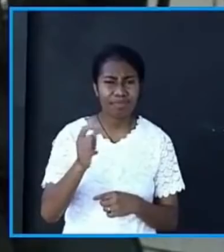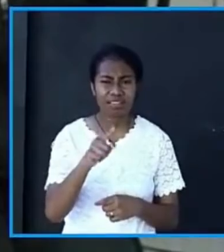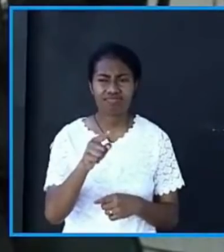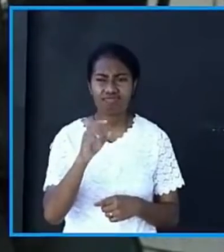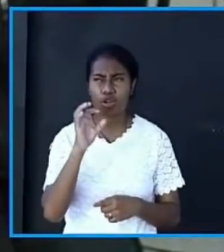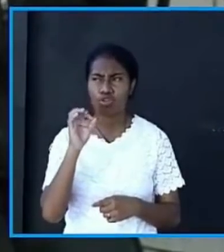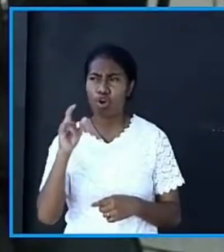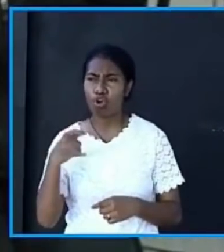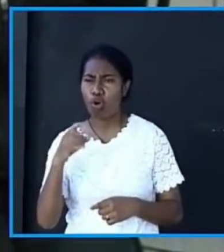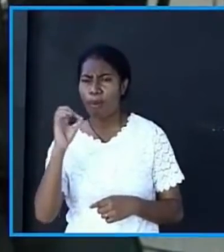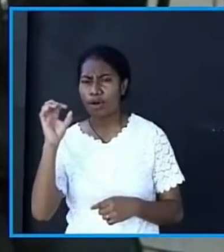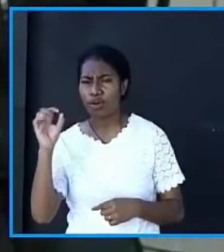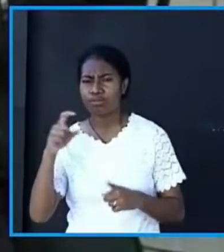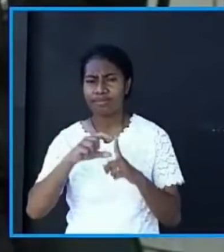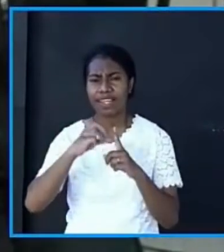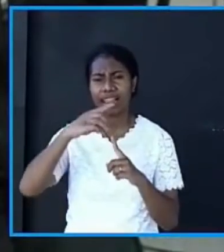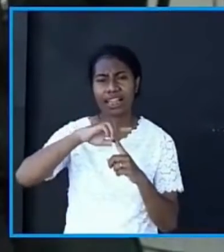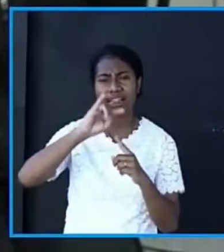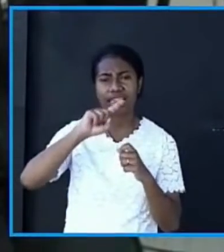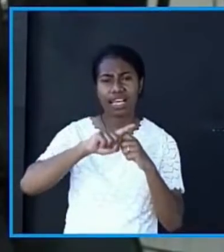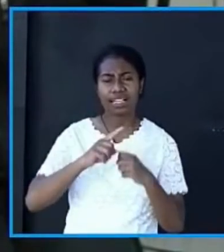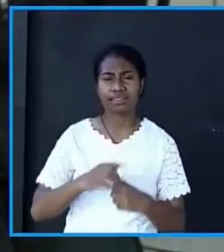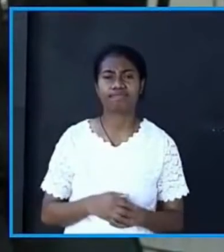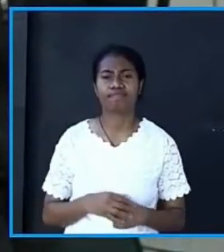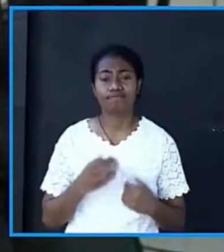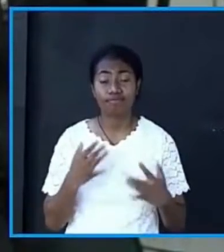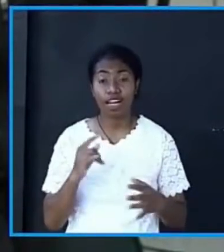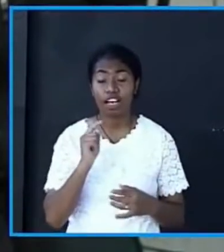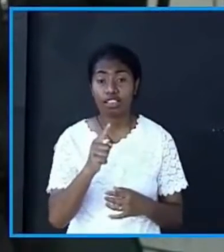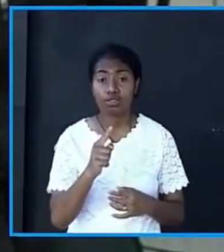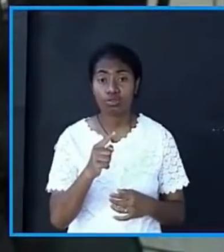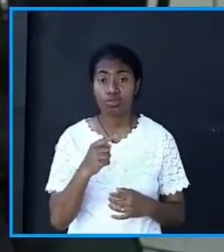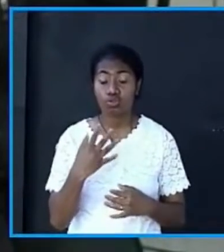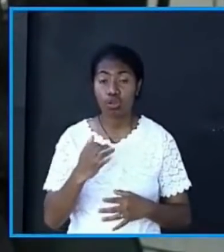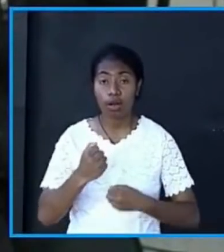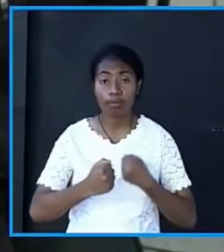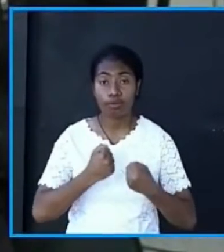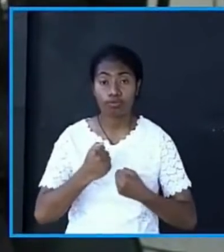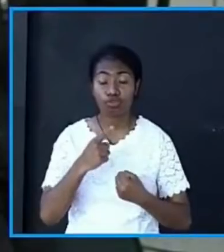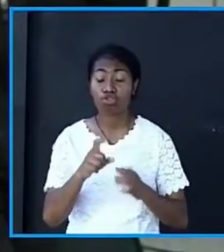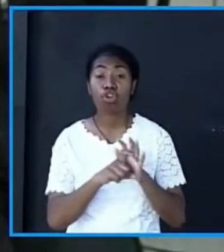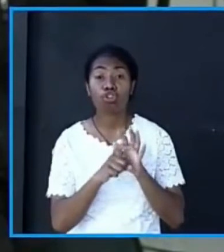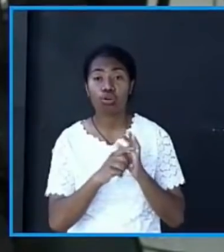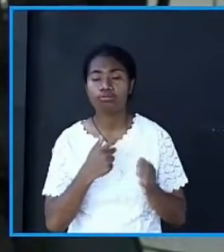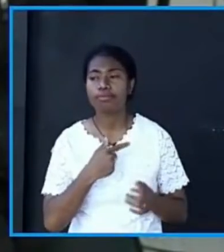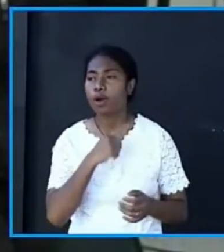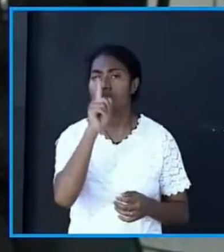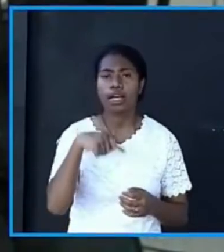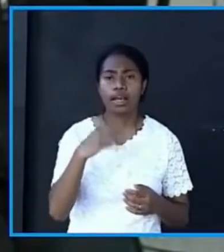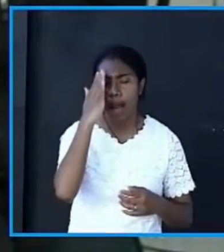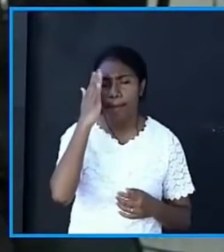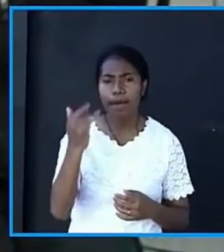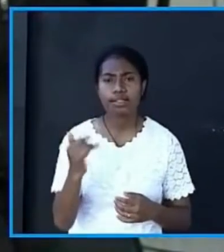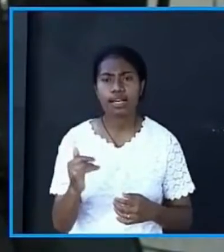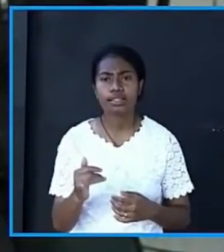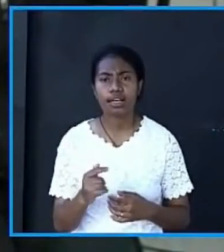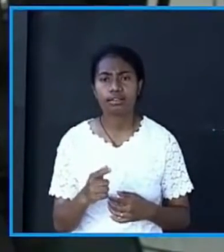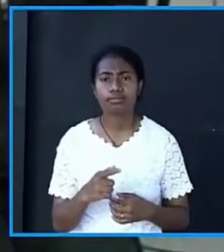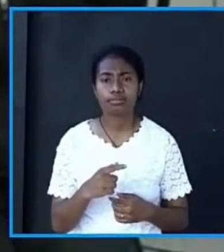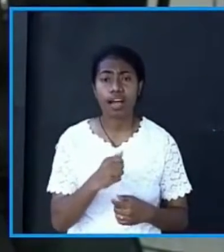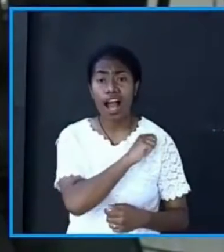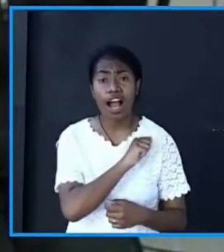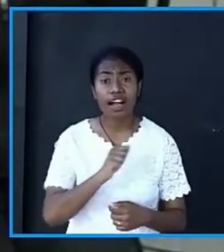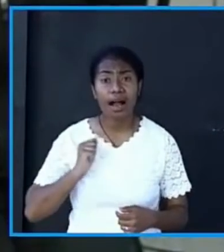detik maka kalau dia sudah di depan dia boleh ngajar apa lu mau tanya apa saja Hai agama